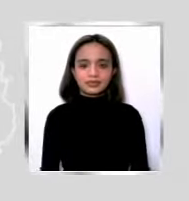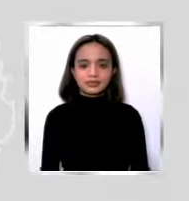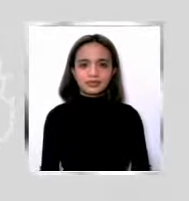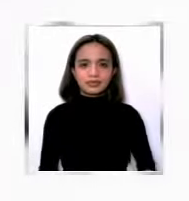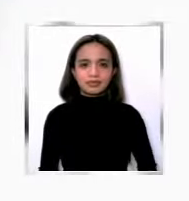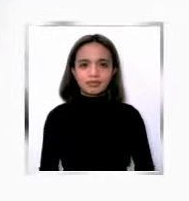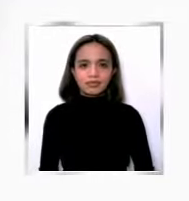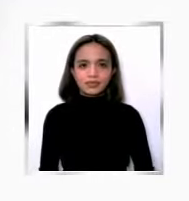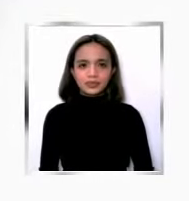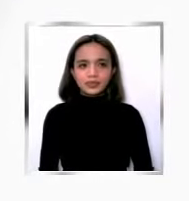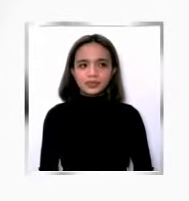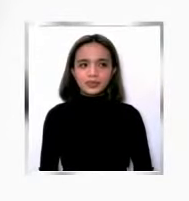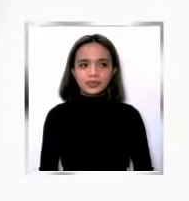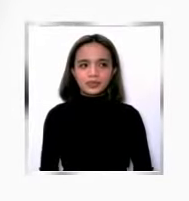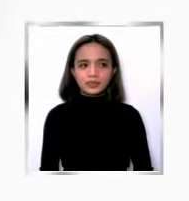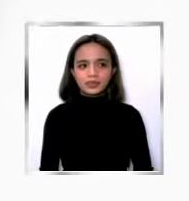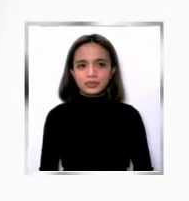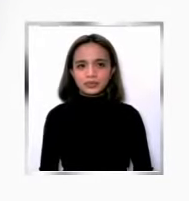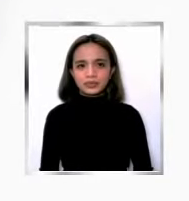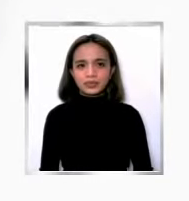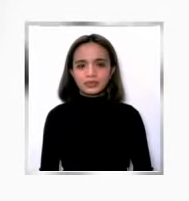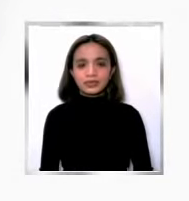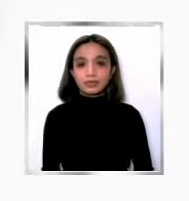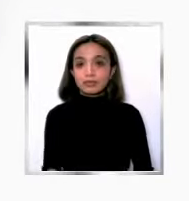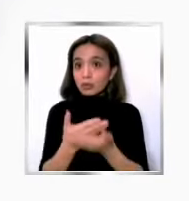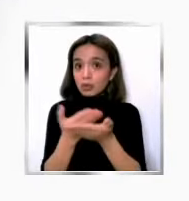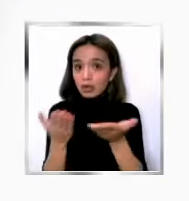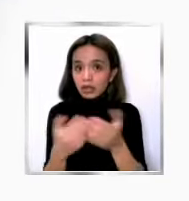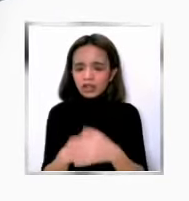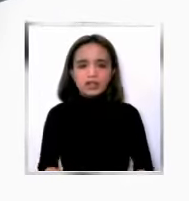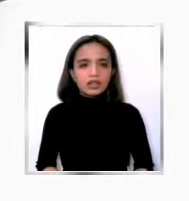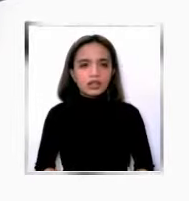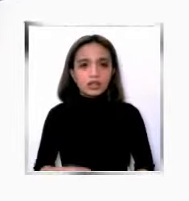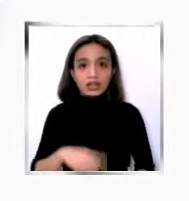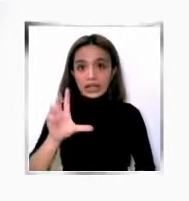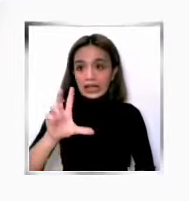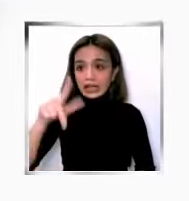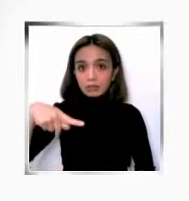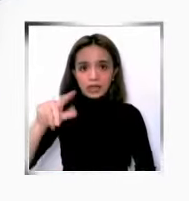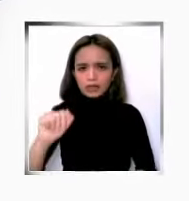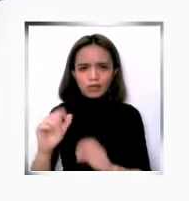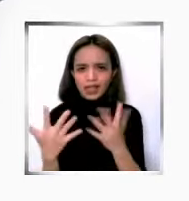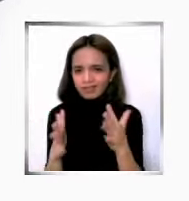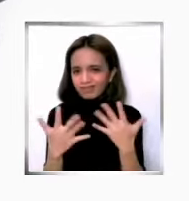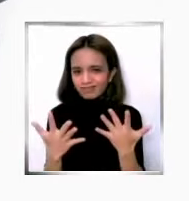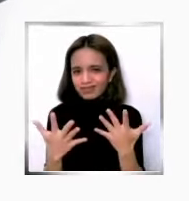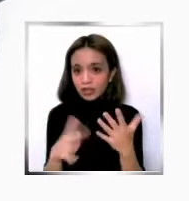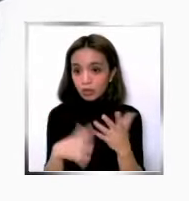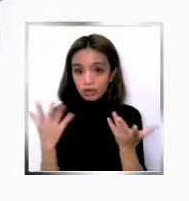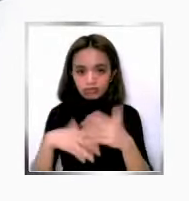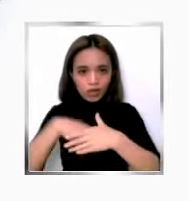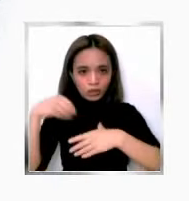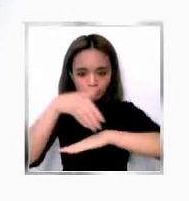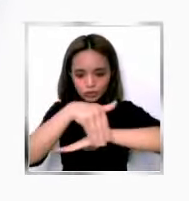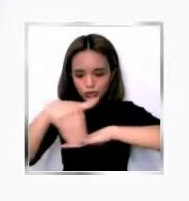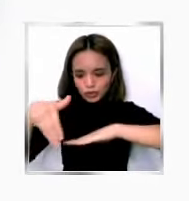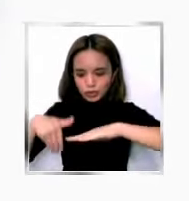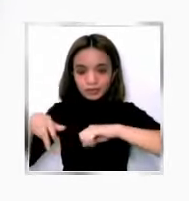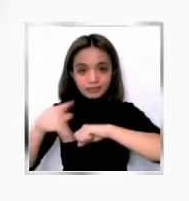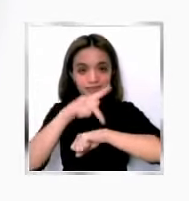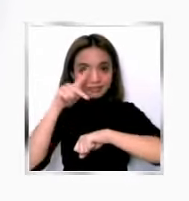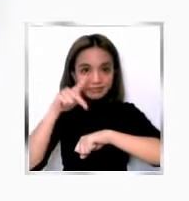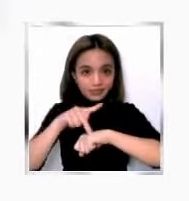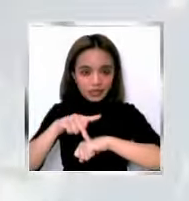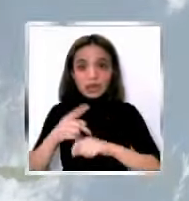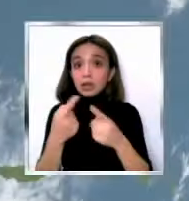Cruz. Oh, mga kapuso, wala na po yung binabantayan nating low pressure area sa loob ng Philippine Area of Responsibility. Pero mga